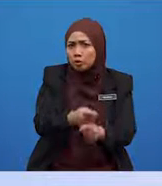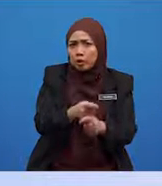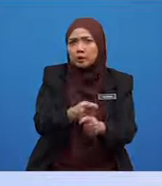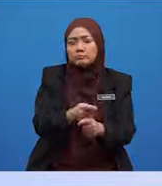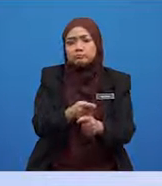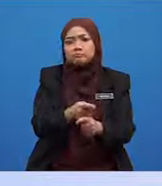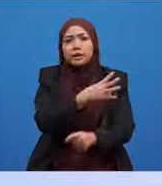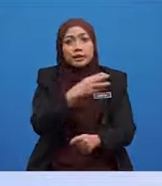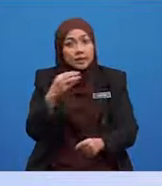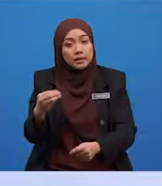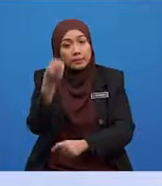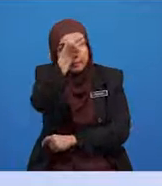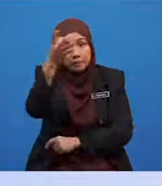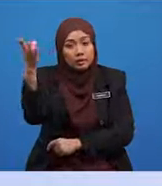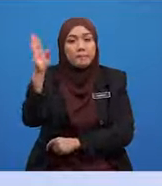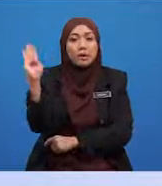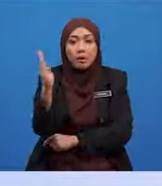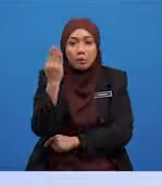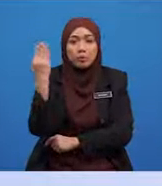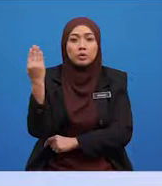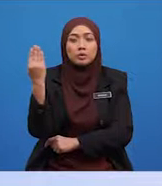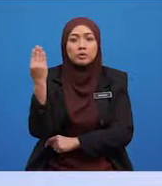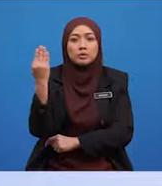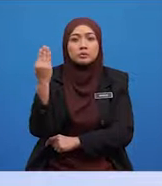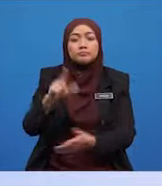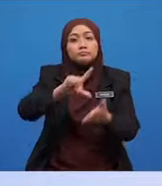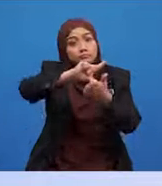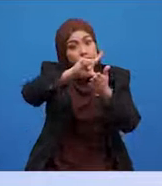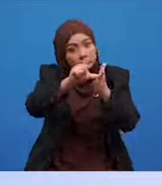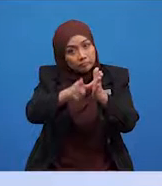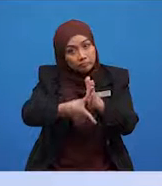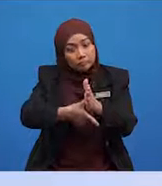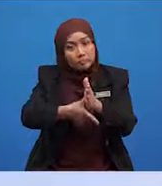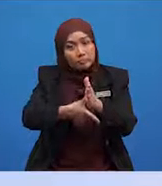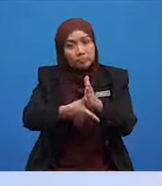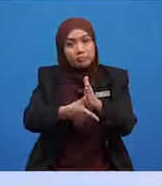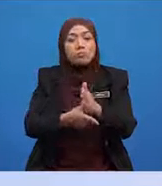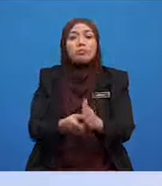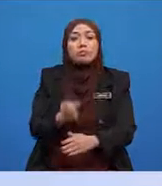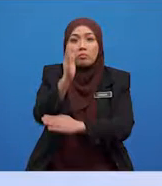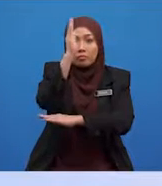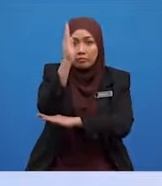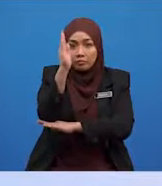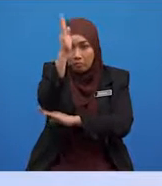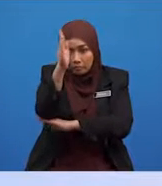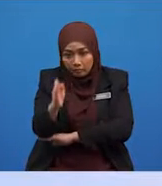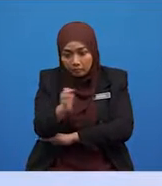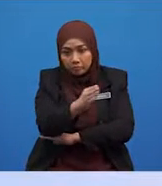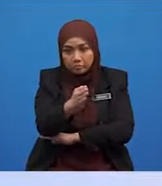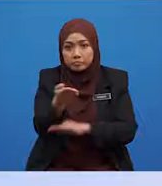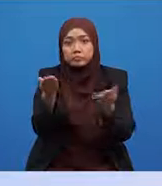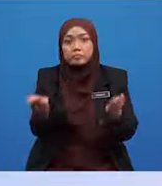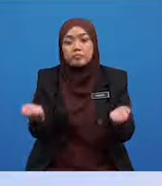menentusahkan dan menerangkan bahawa diameter ialah paksi simetri bulatan, jejari